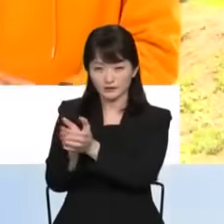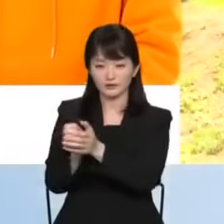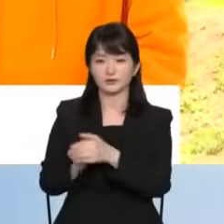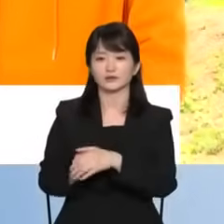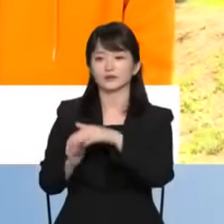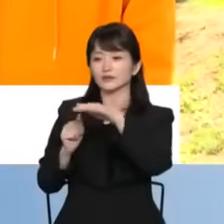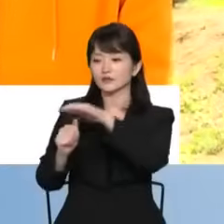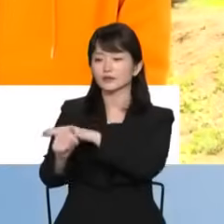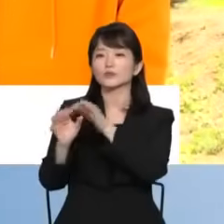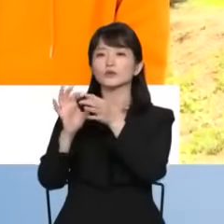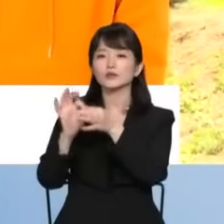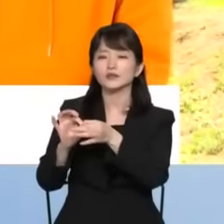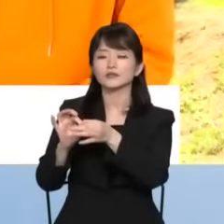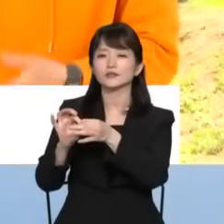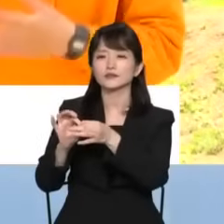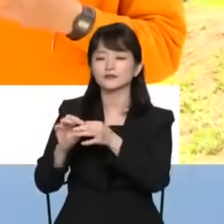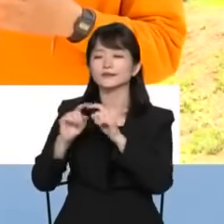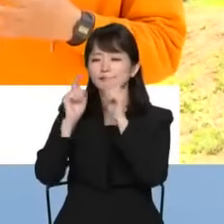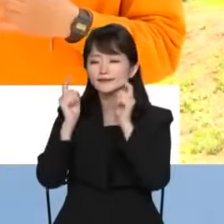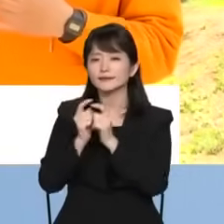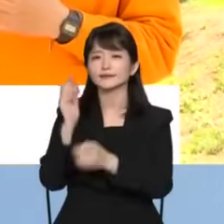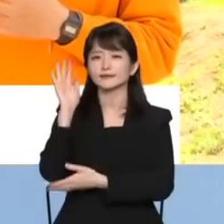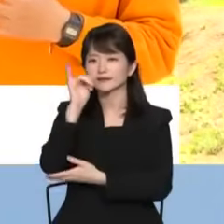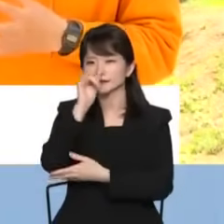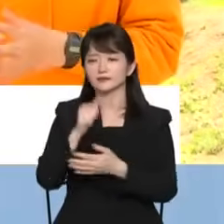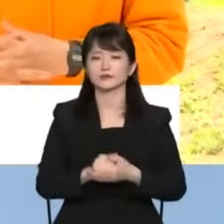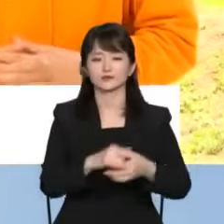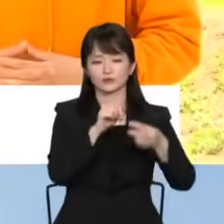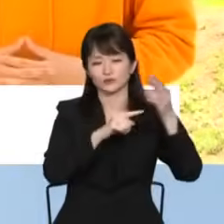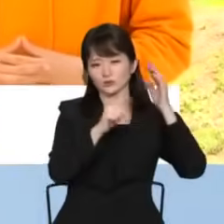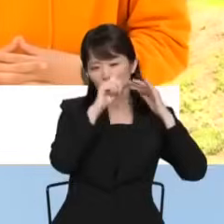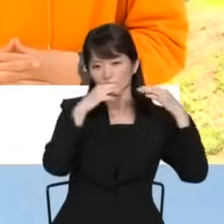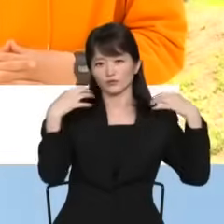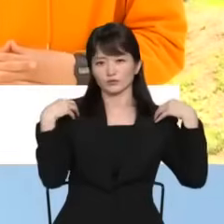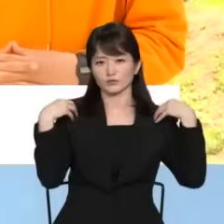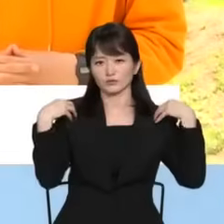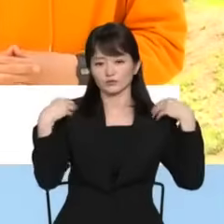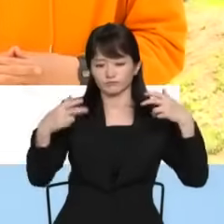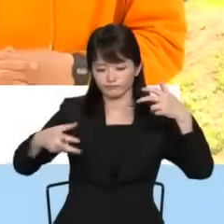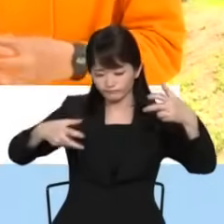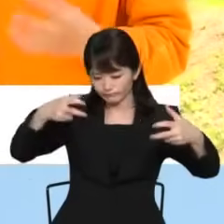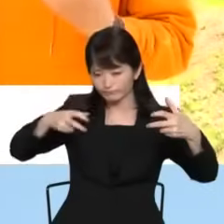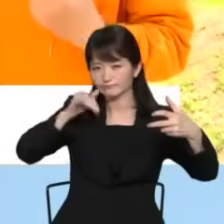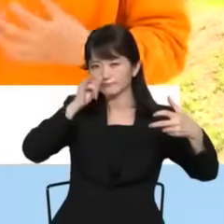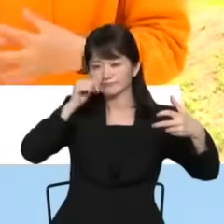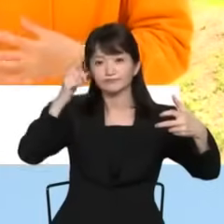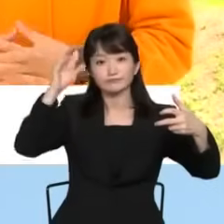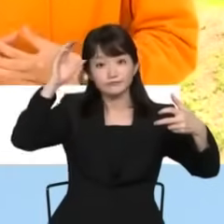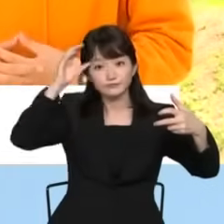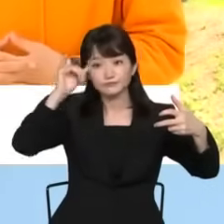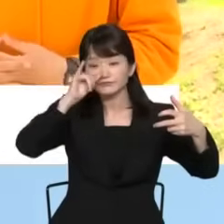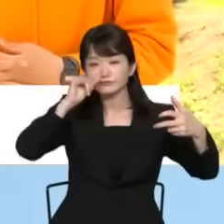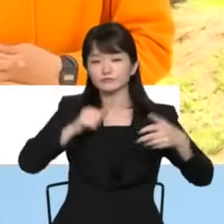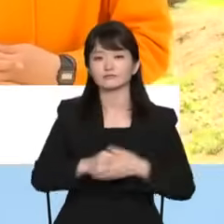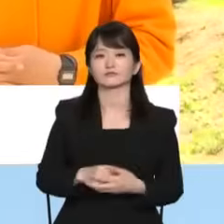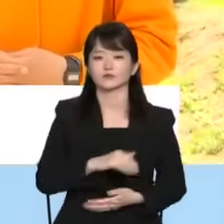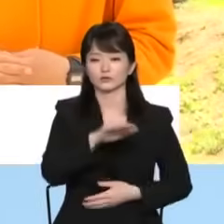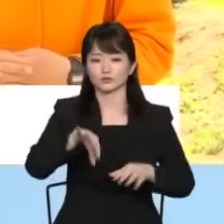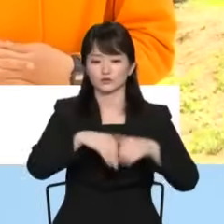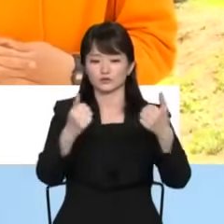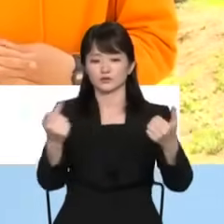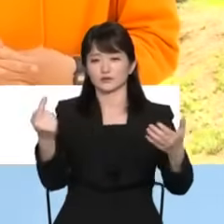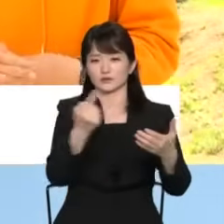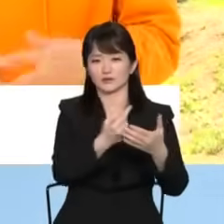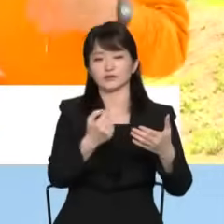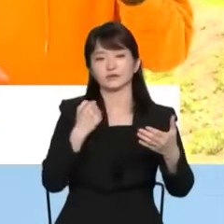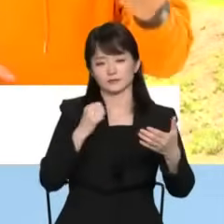인물들이 개인적인 서사가 있기 때문에 윤석열 정부 견제에 있어서 일정한 역할을 할 것이라는 기대가 있었고 그게 네. 저희가 원내에 진입하는 원동력이 됐다